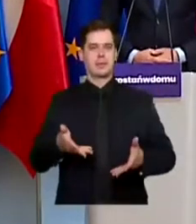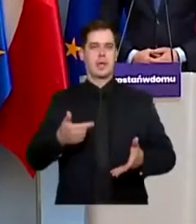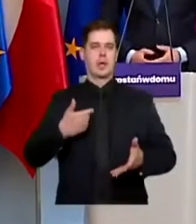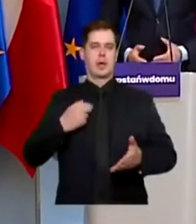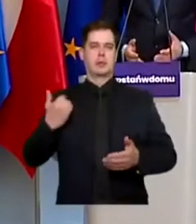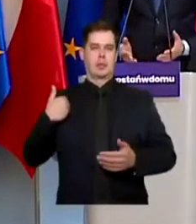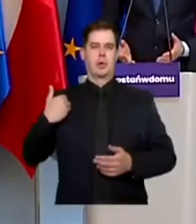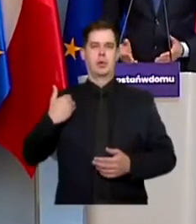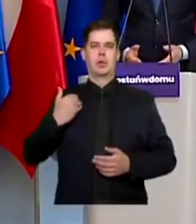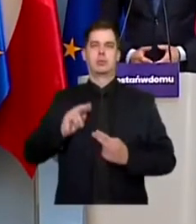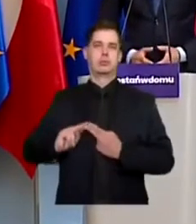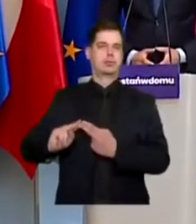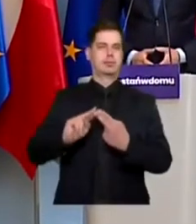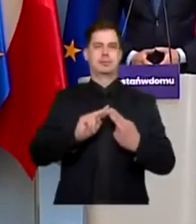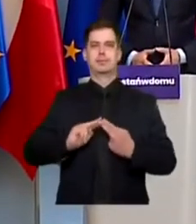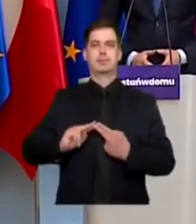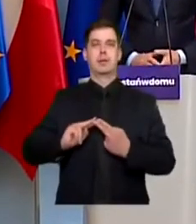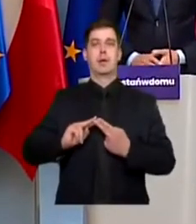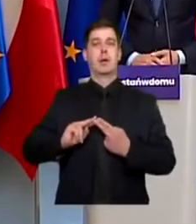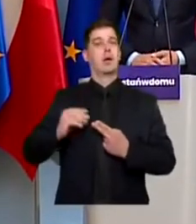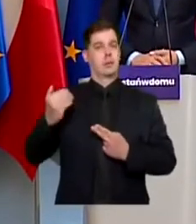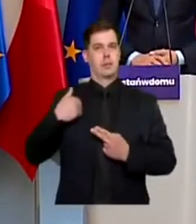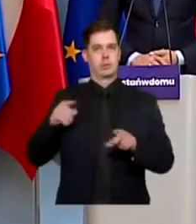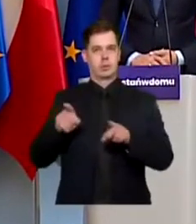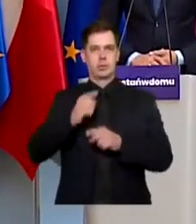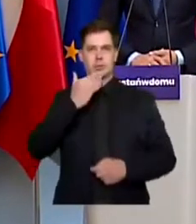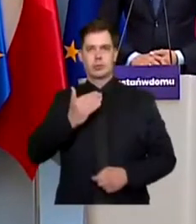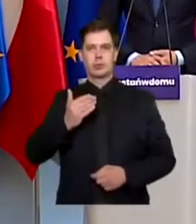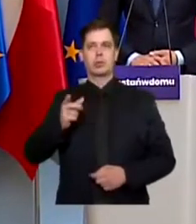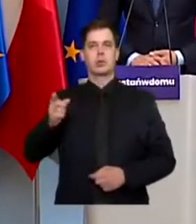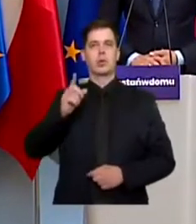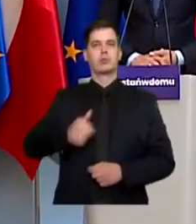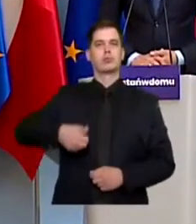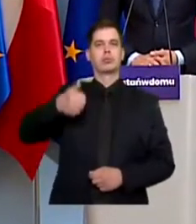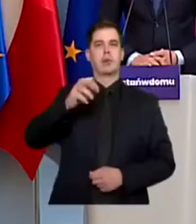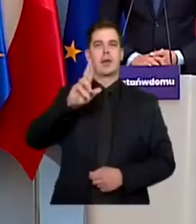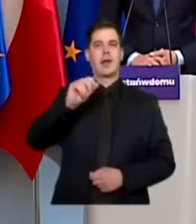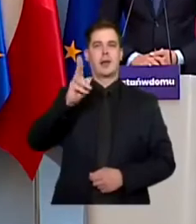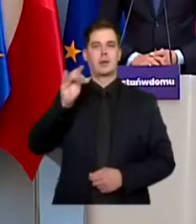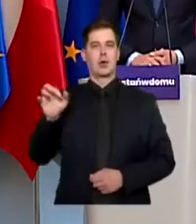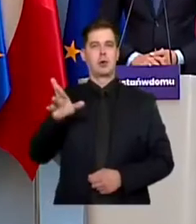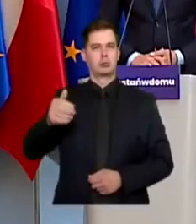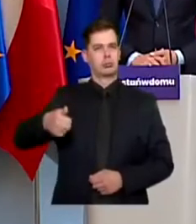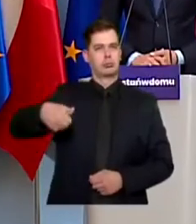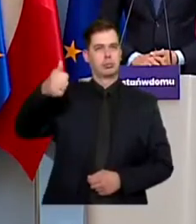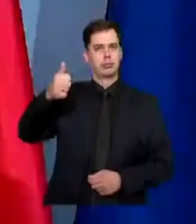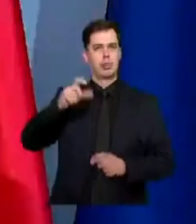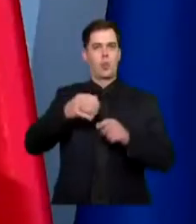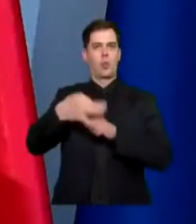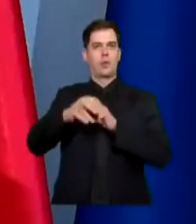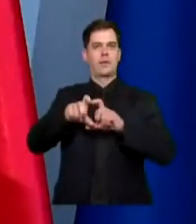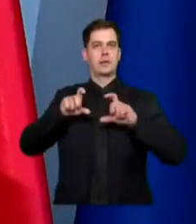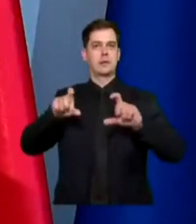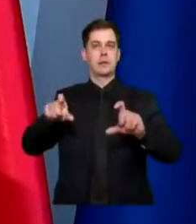Uznaliśmy, i to jest także poparte stanowiskiem rektorów polskich uczelni, którzy